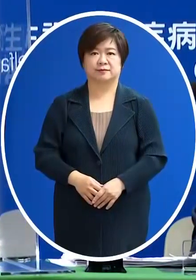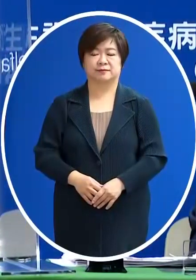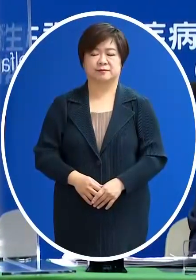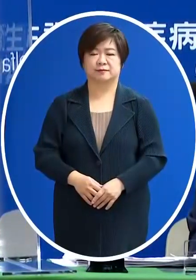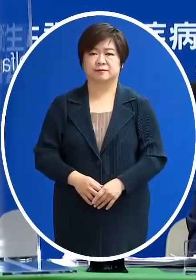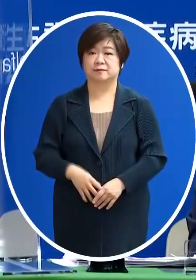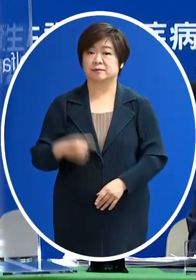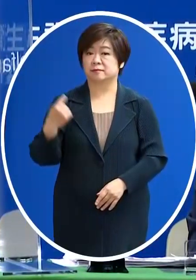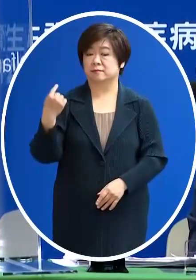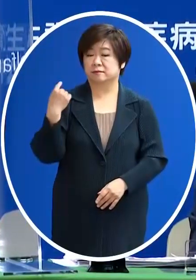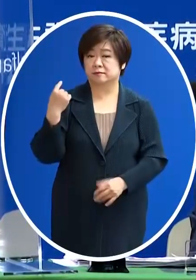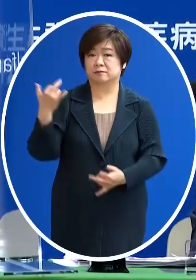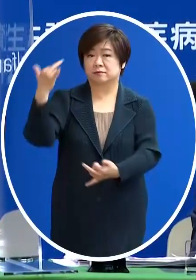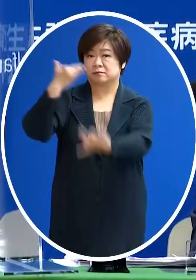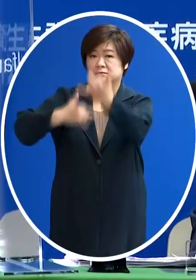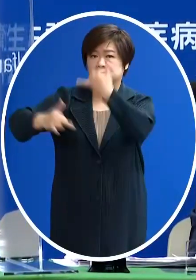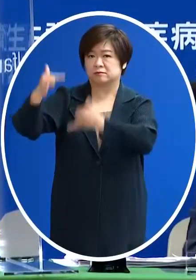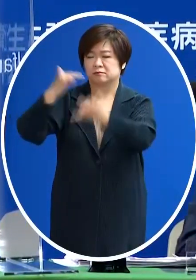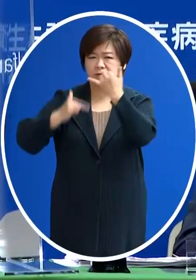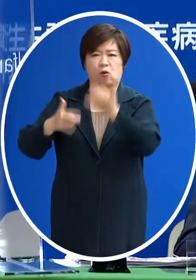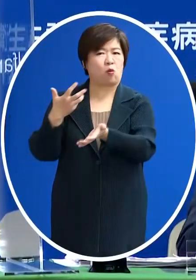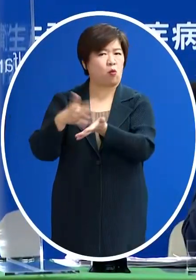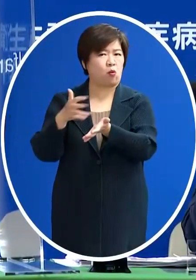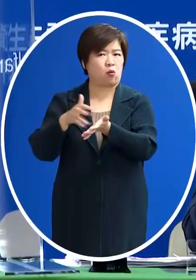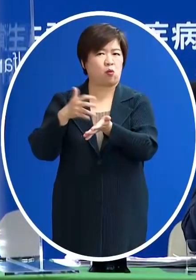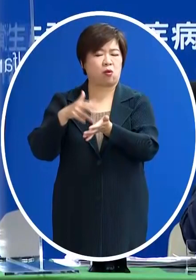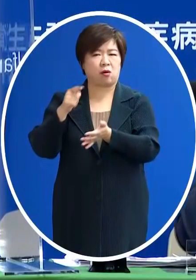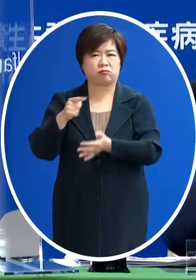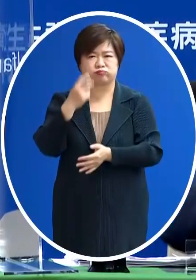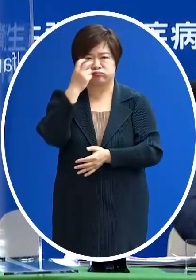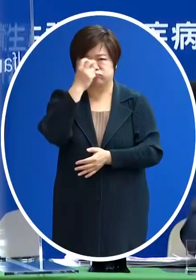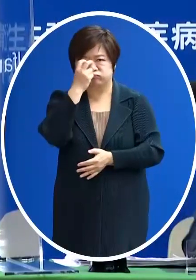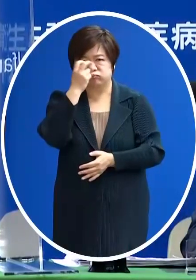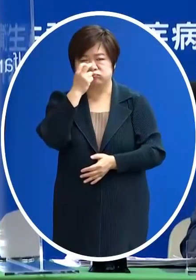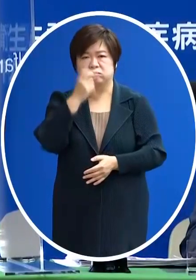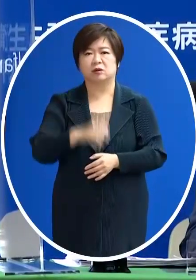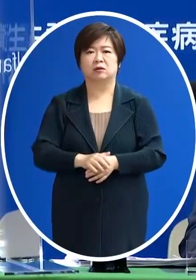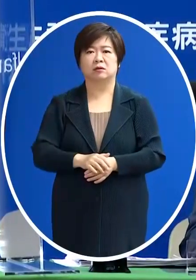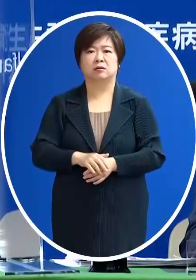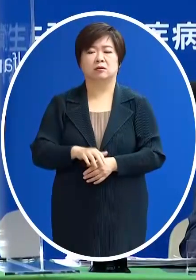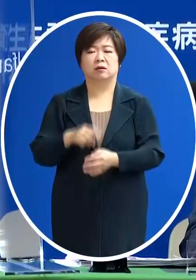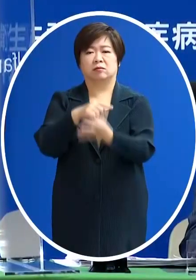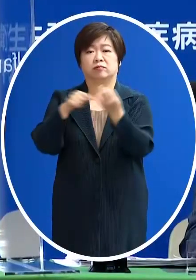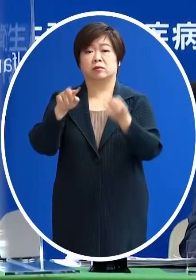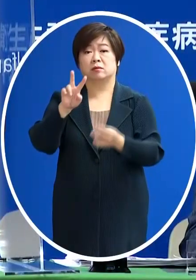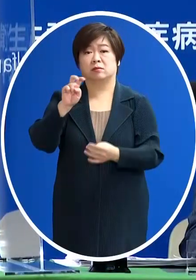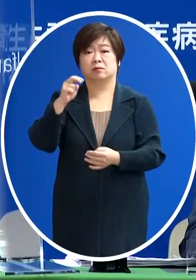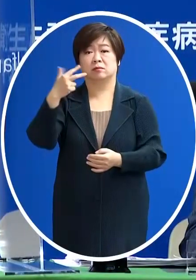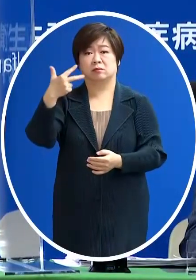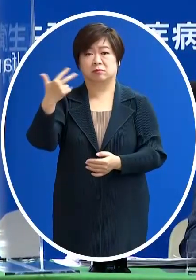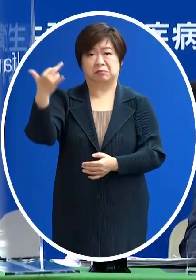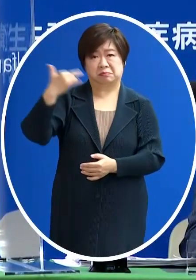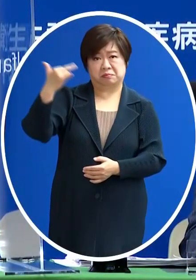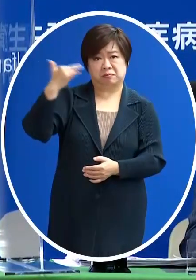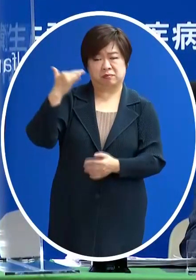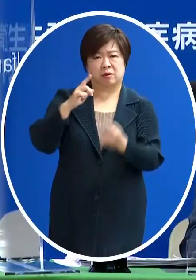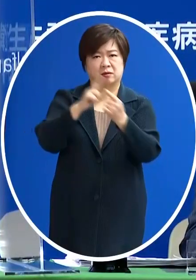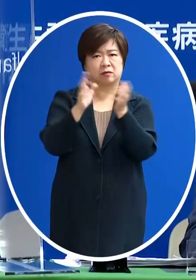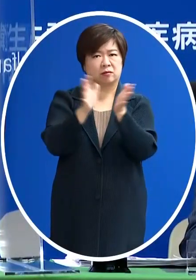昨天的进来的航班也算多，所以昨天检验了27个航班，那实际的人数